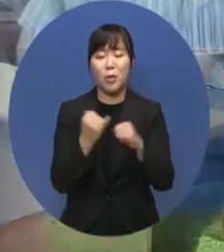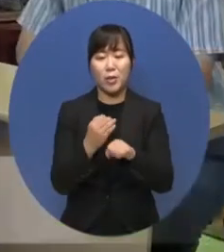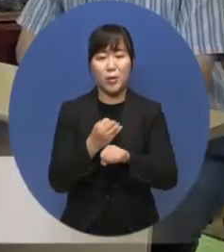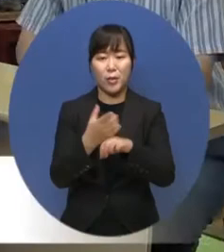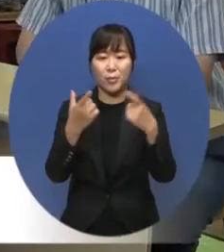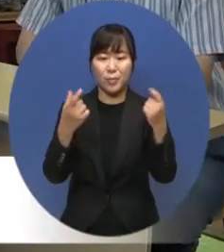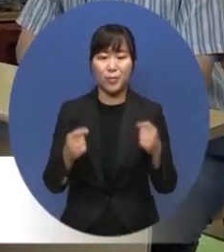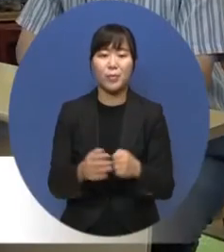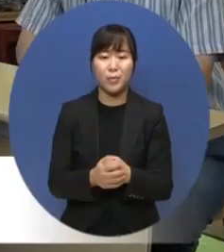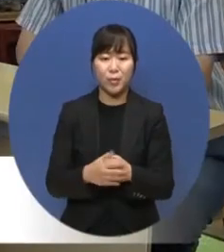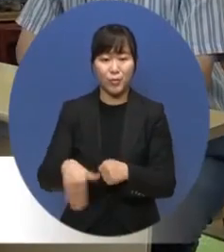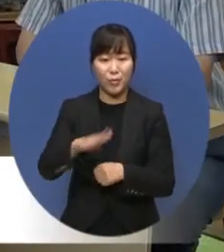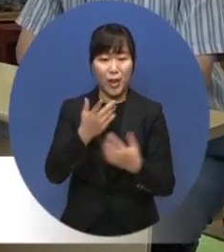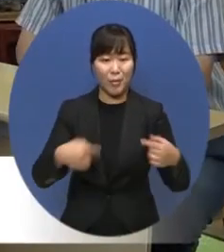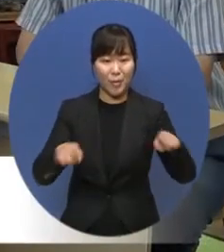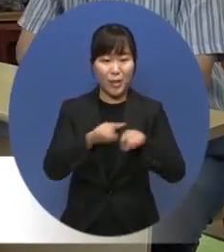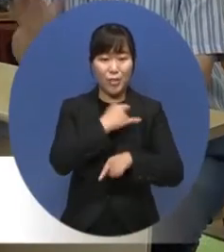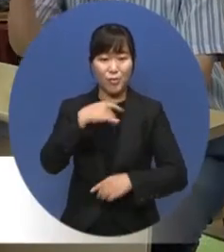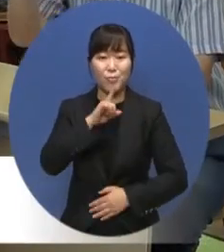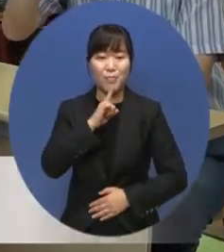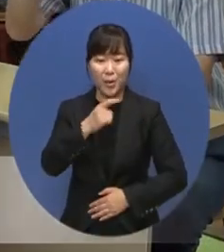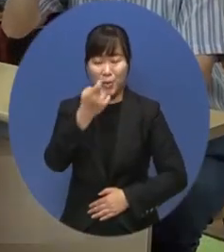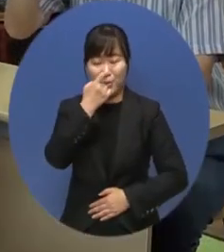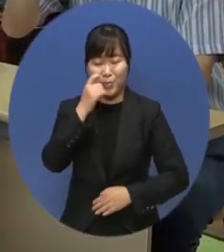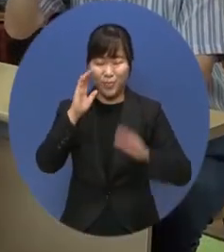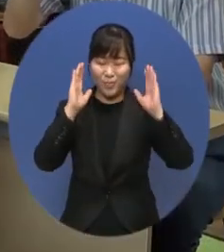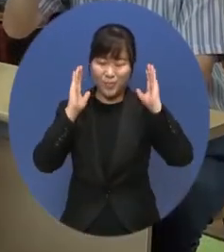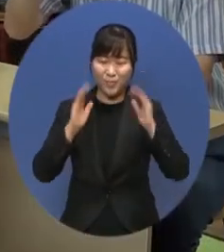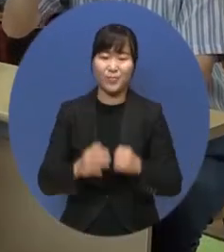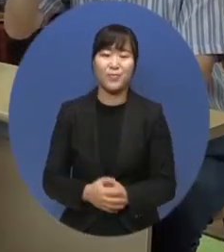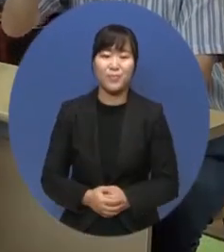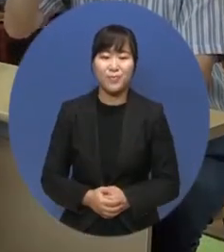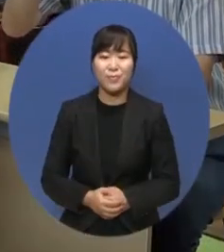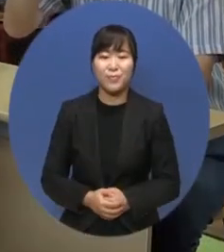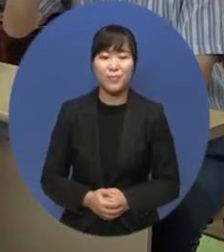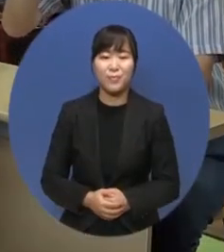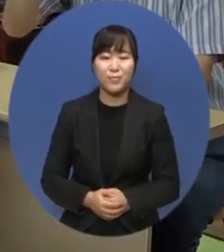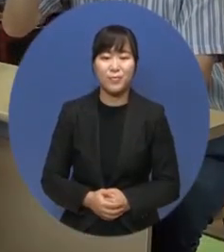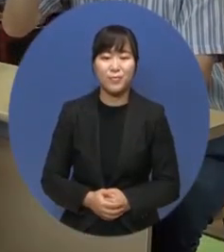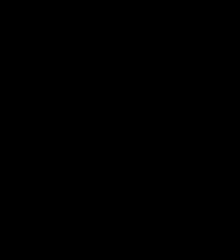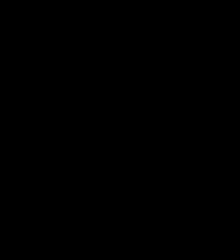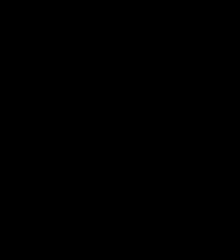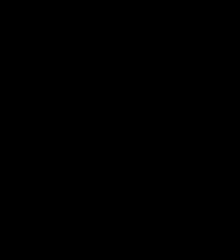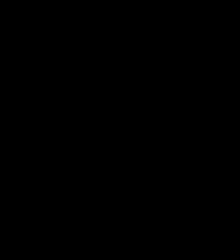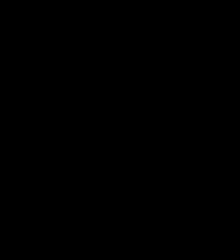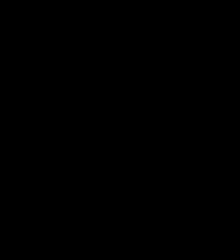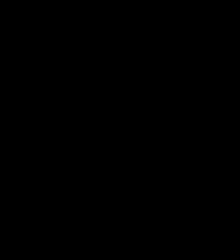있습니다. 어머니 지시의 한인가? 복지TV 뉴스 김민재입니다.